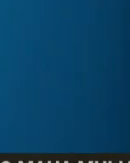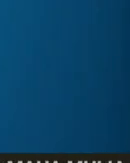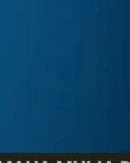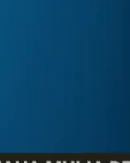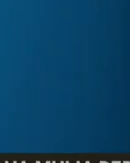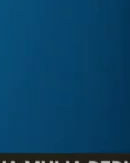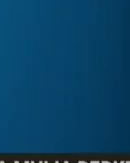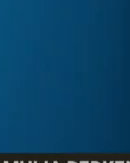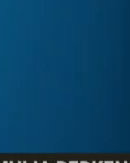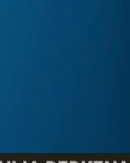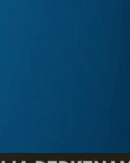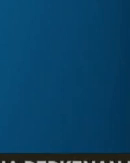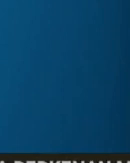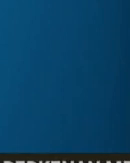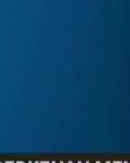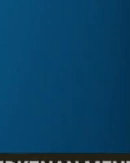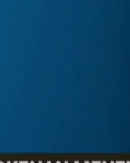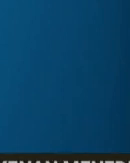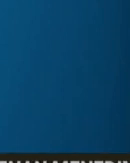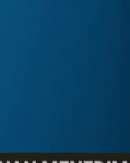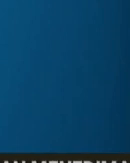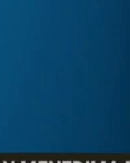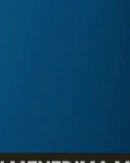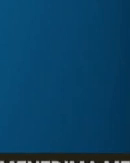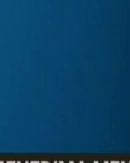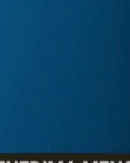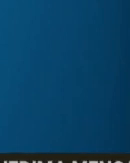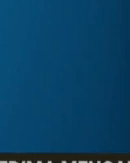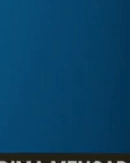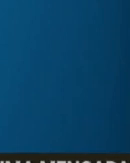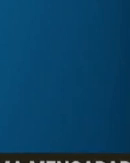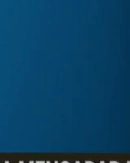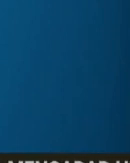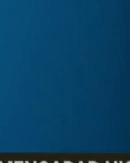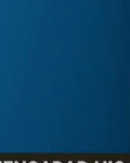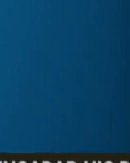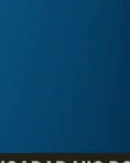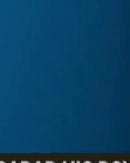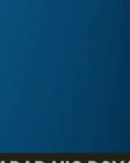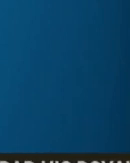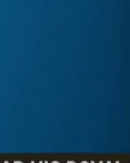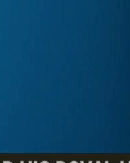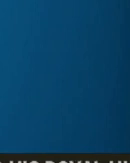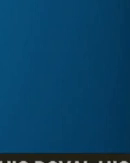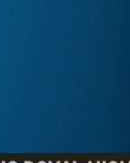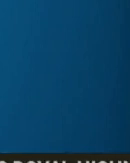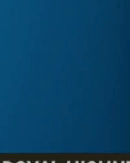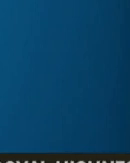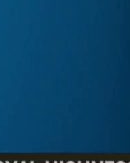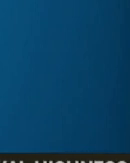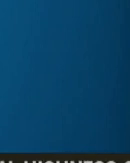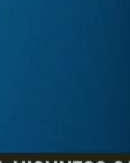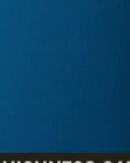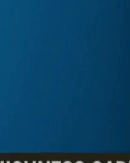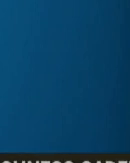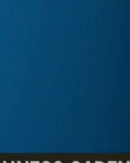habbatussauda 100 Stratus asli keluaran rpmhams industries Kelantan Malaysia dan jamu harba Kampung ramuan asli